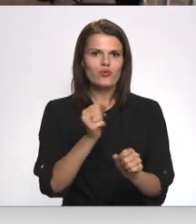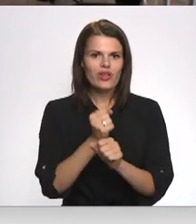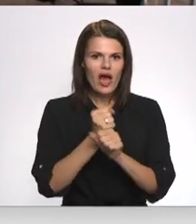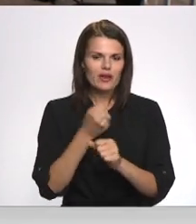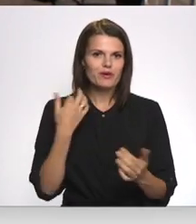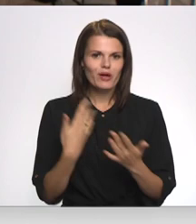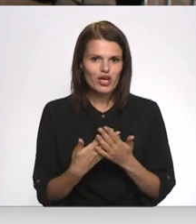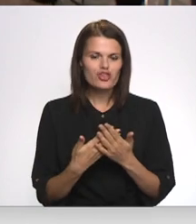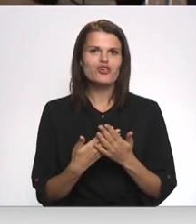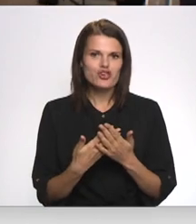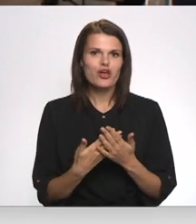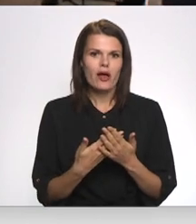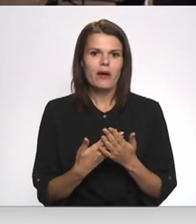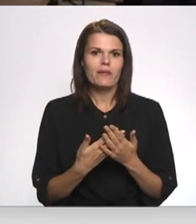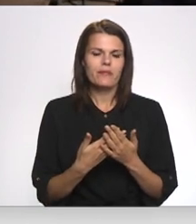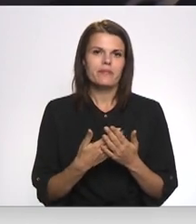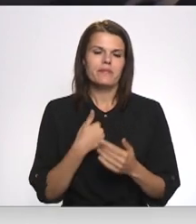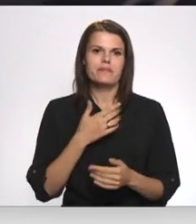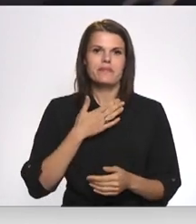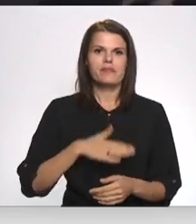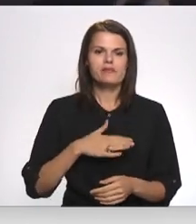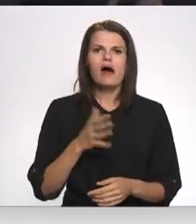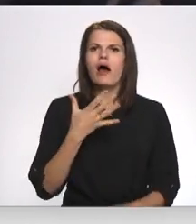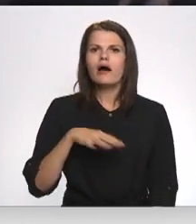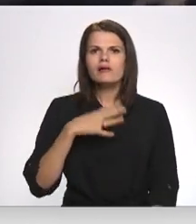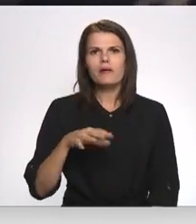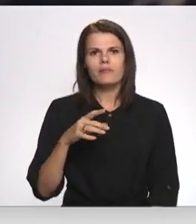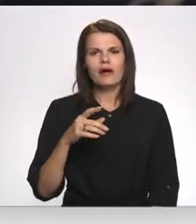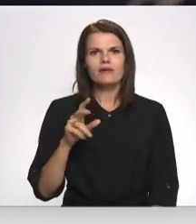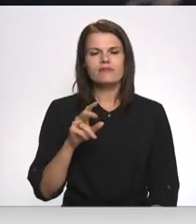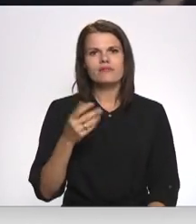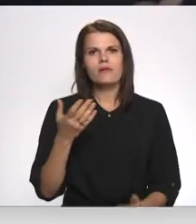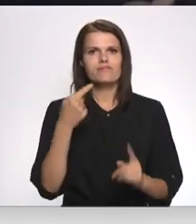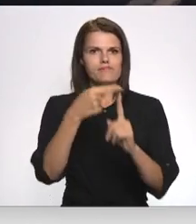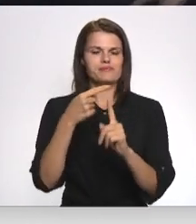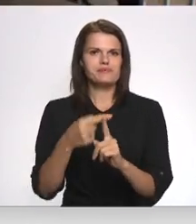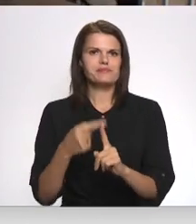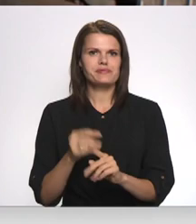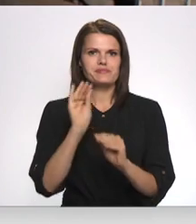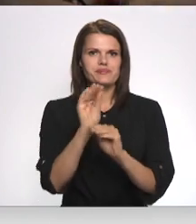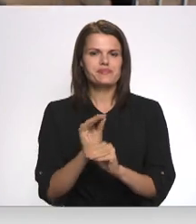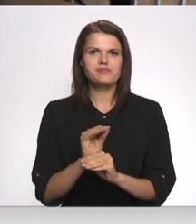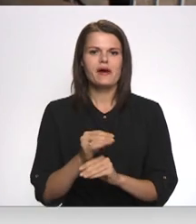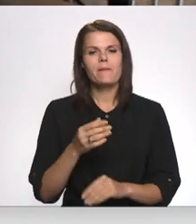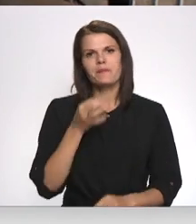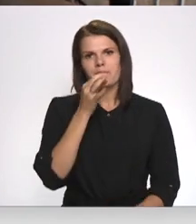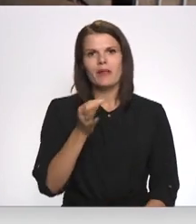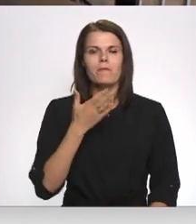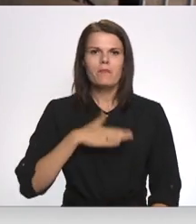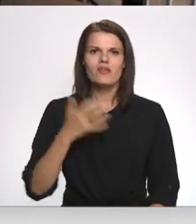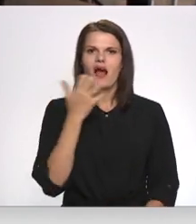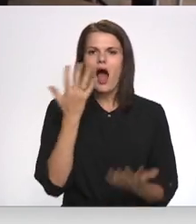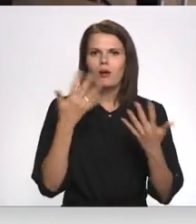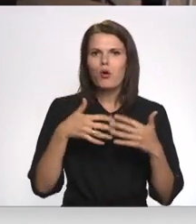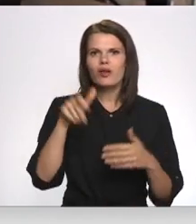šim, nu pēc tāda principa. Kāpēc ir kāds pelnījis plusiņu no jums, ko viņš tādu paveic? Nu, man patīk